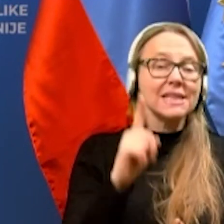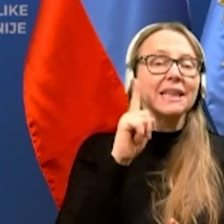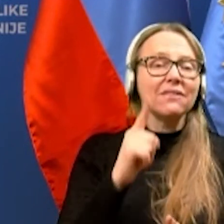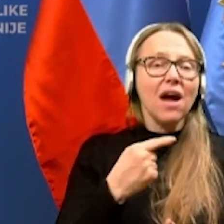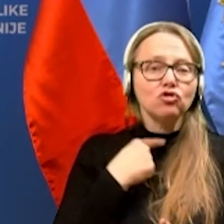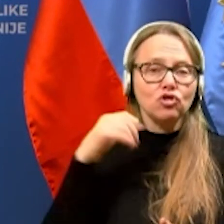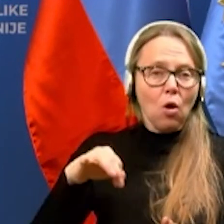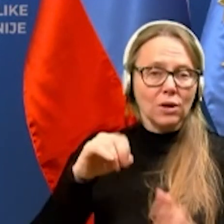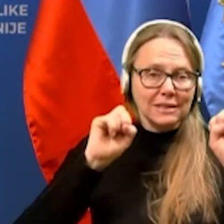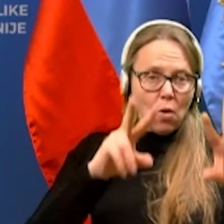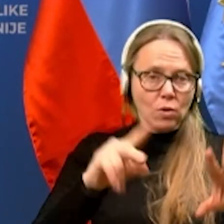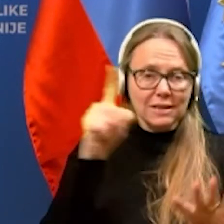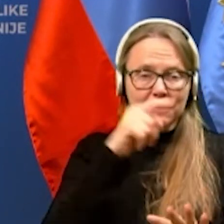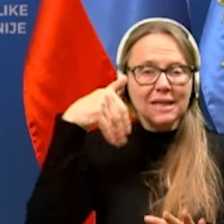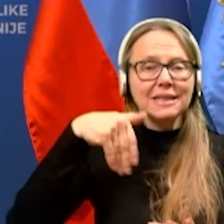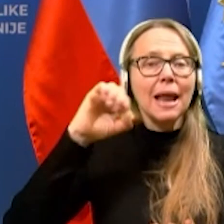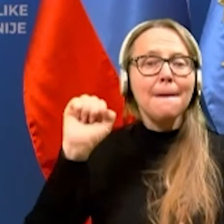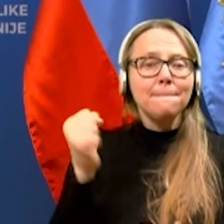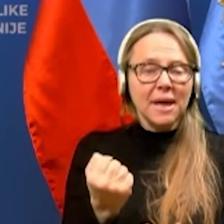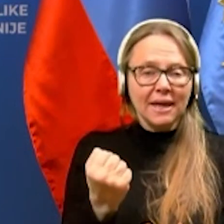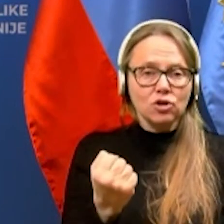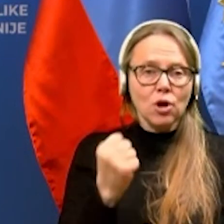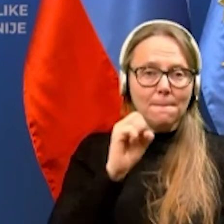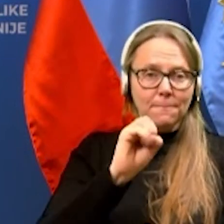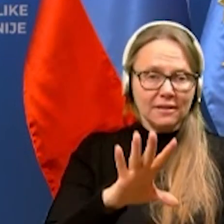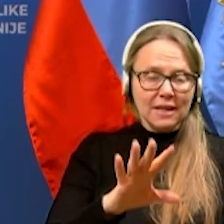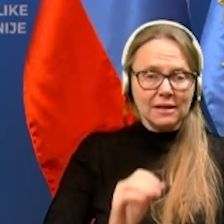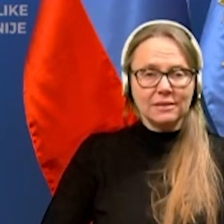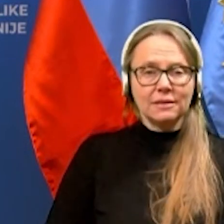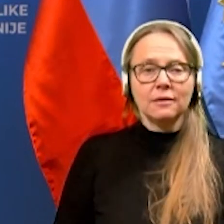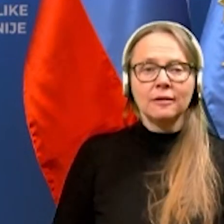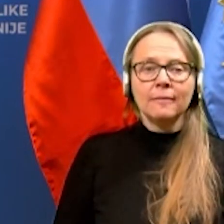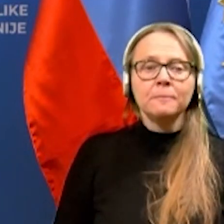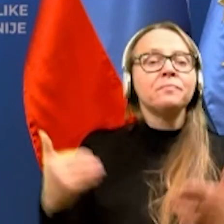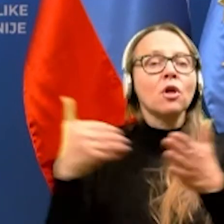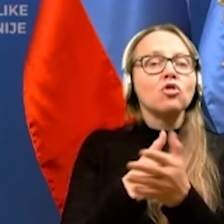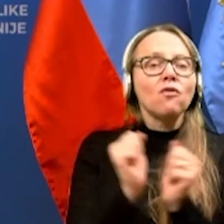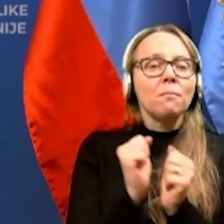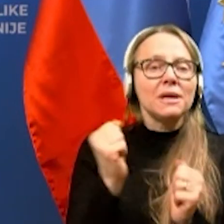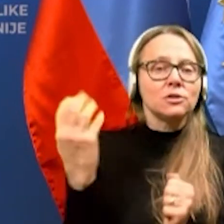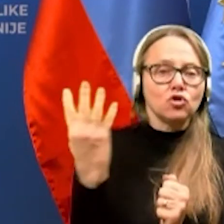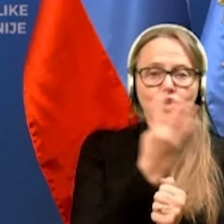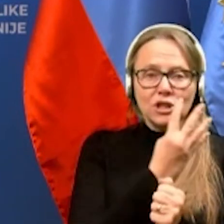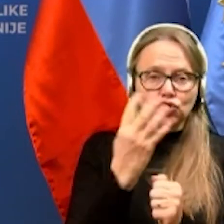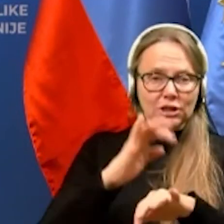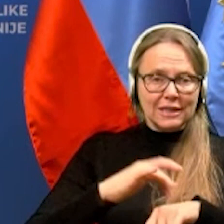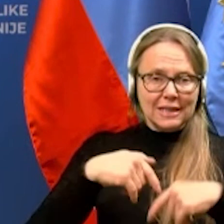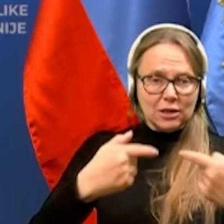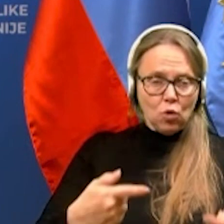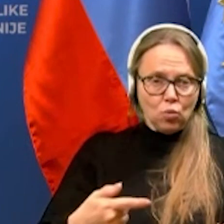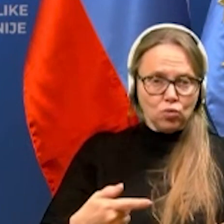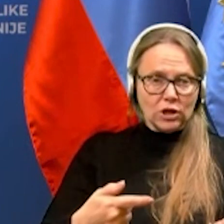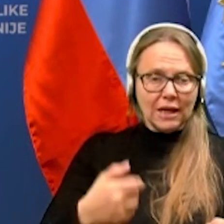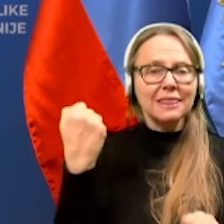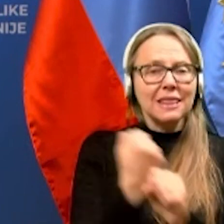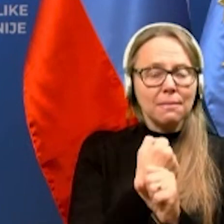Gorica 18 in Mengeš 15. V Novem mestu 44 okuženih, Trbovljah